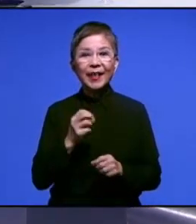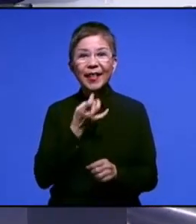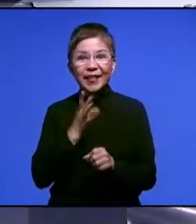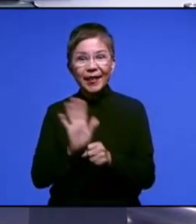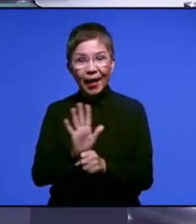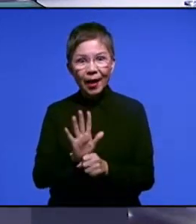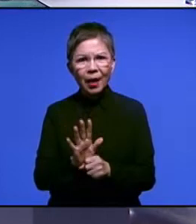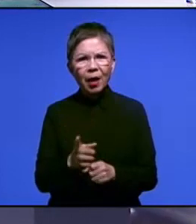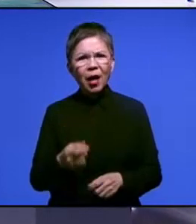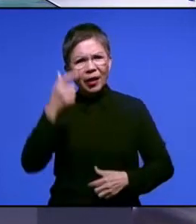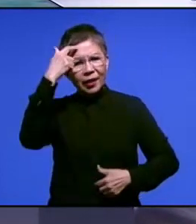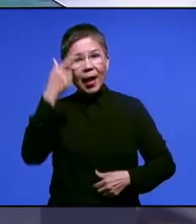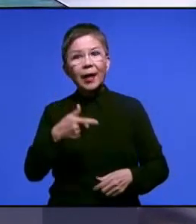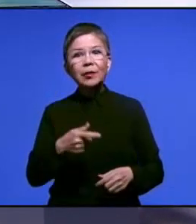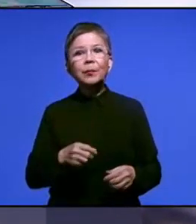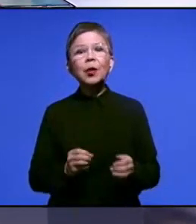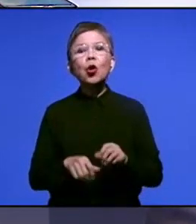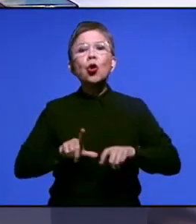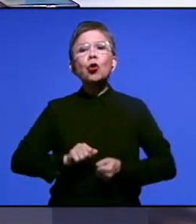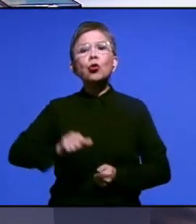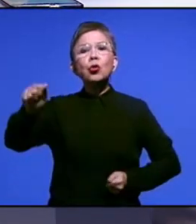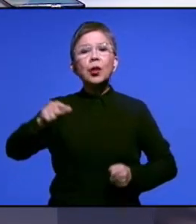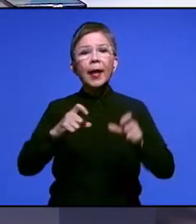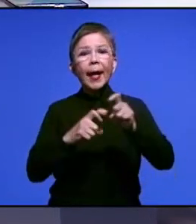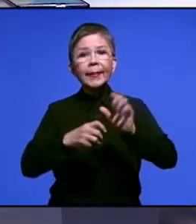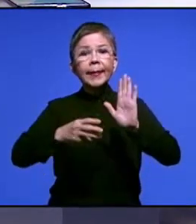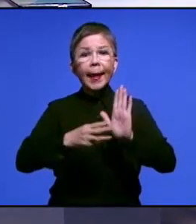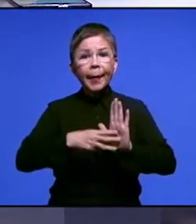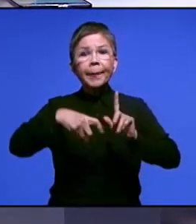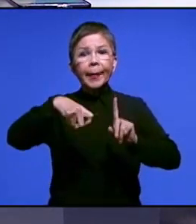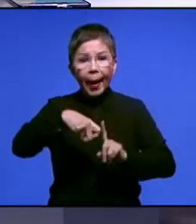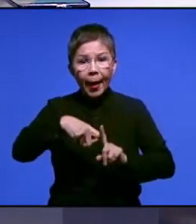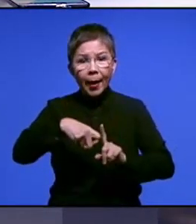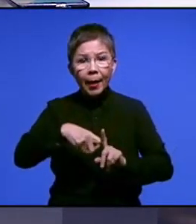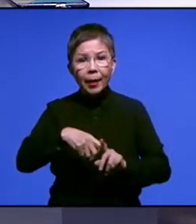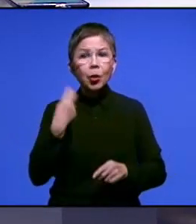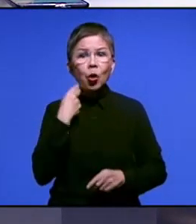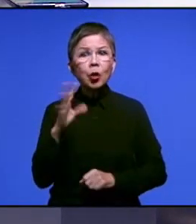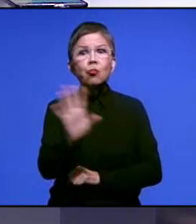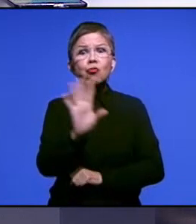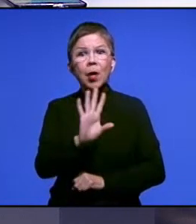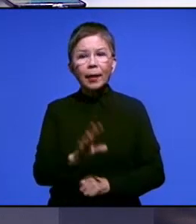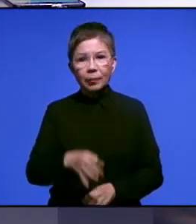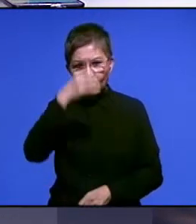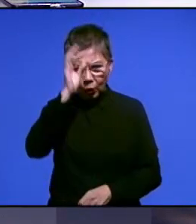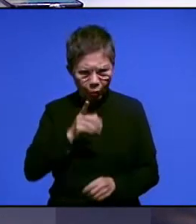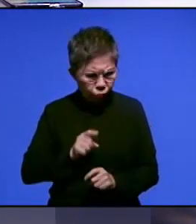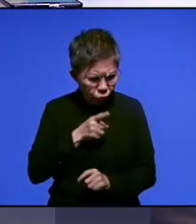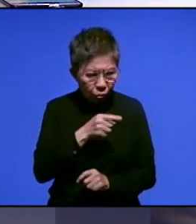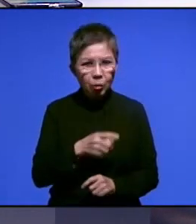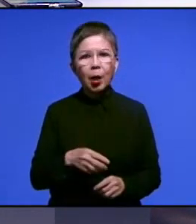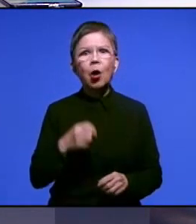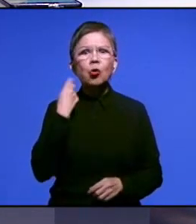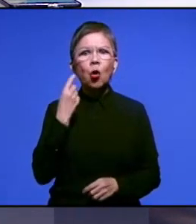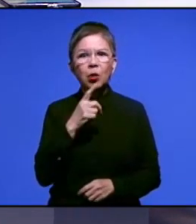Yang membuat miris, tersangka hanyalah seorang lulusan SMK. Tim redaksi pun menelusuri jejak dokter gigi kandungan